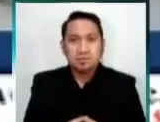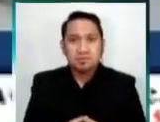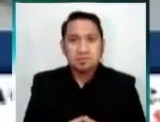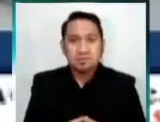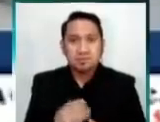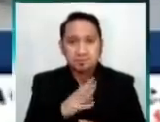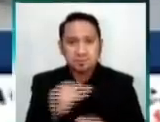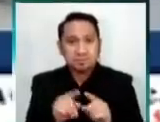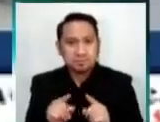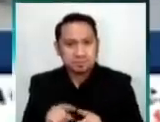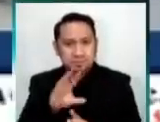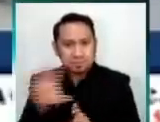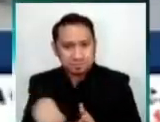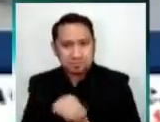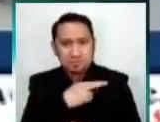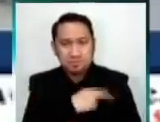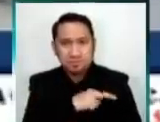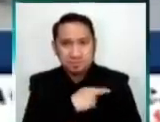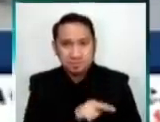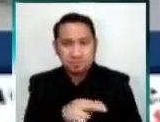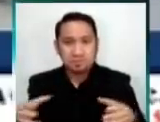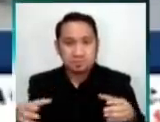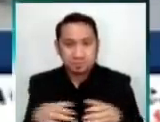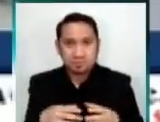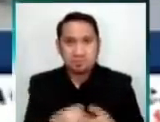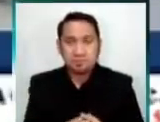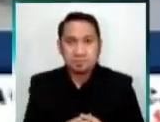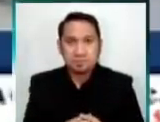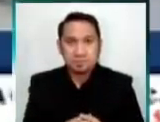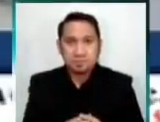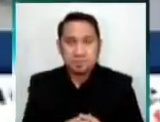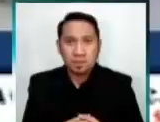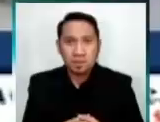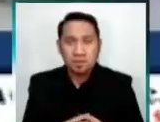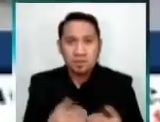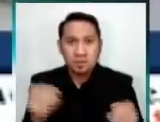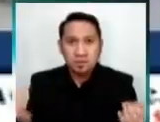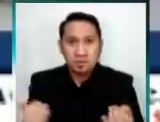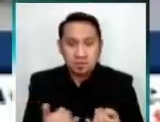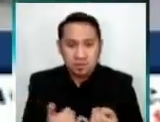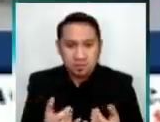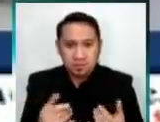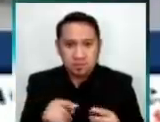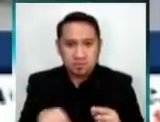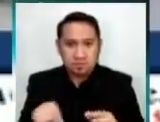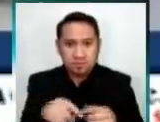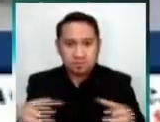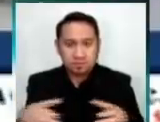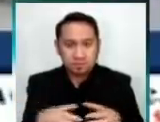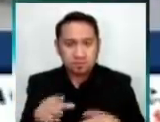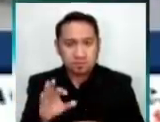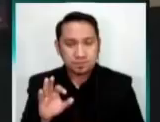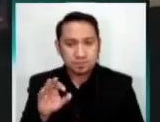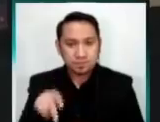at youth rights advocates. At petisyon ni Abubakar Mangyalen, nagpakilalang chairman ng partido ni Marcos na Partido Federal ng